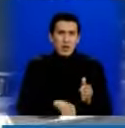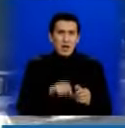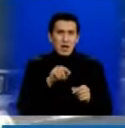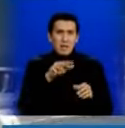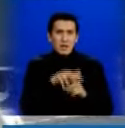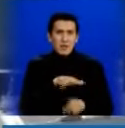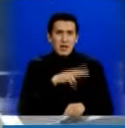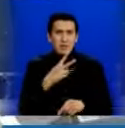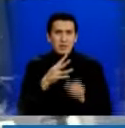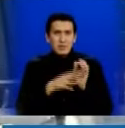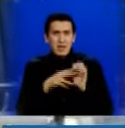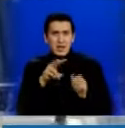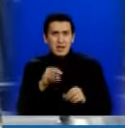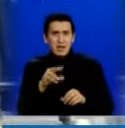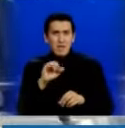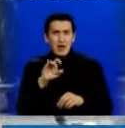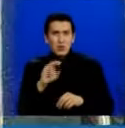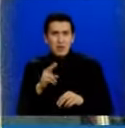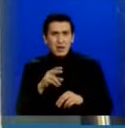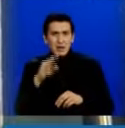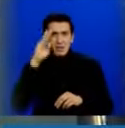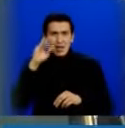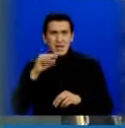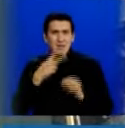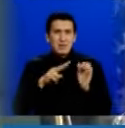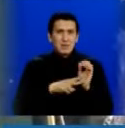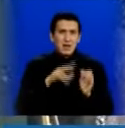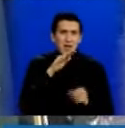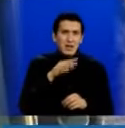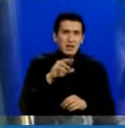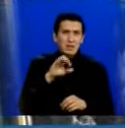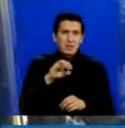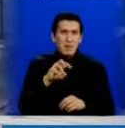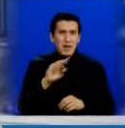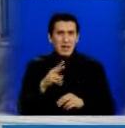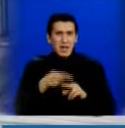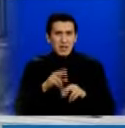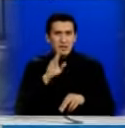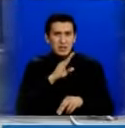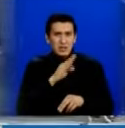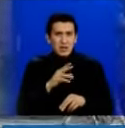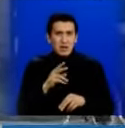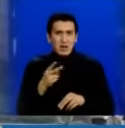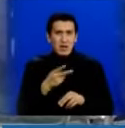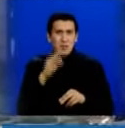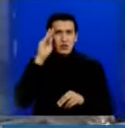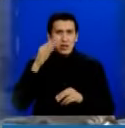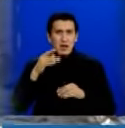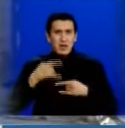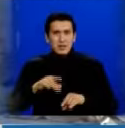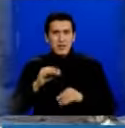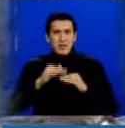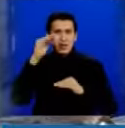оказались 28-летний Саед Фарук и 27-летняя Ташфин Малик. Известно, что мужчина родился и вырос в